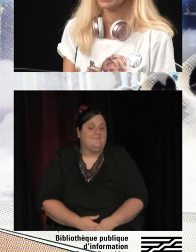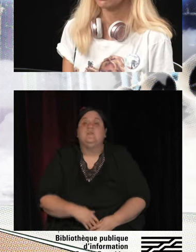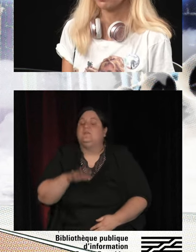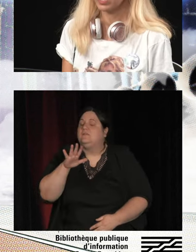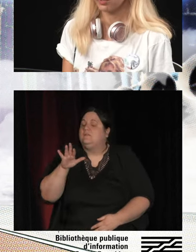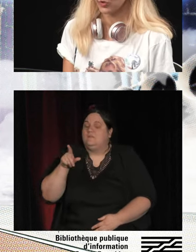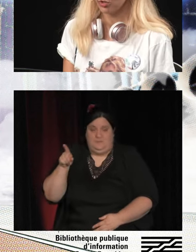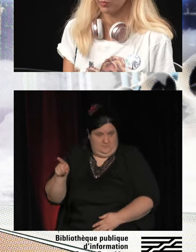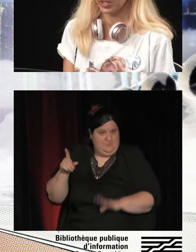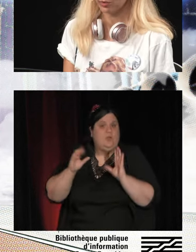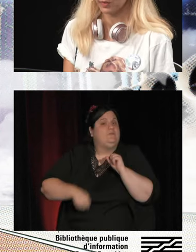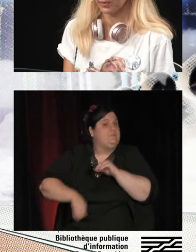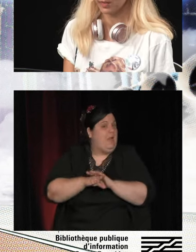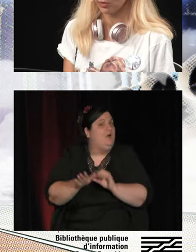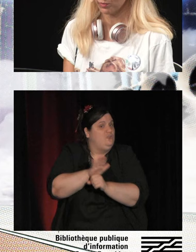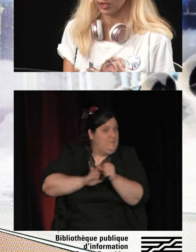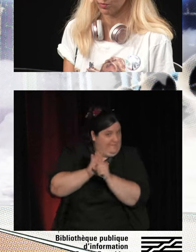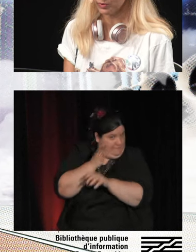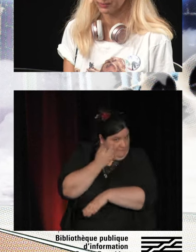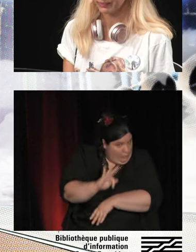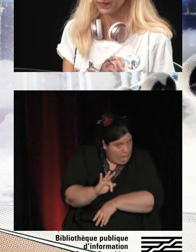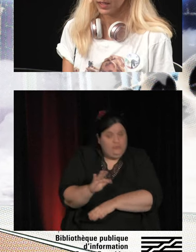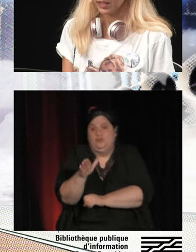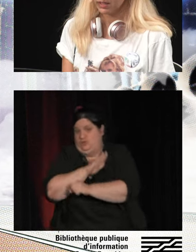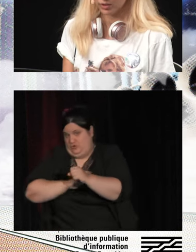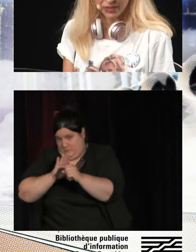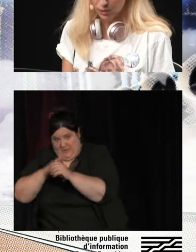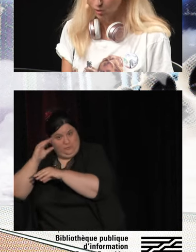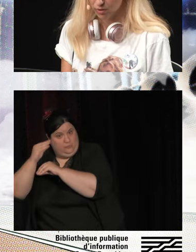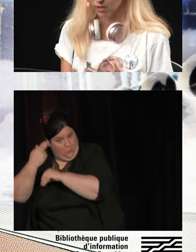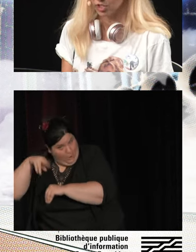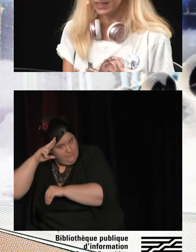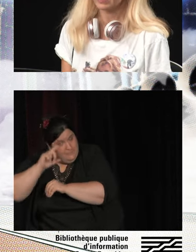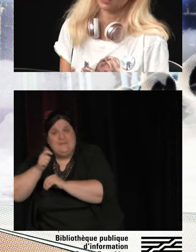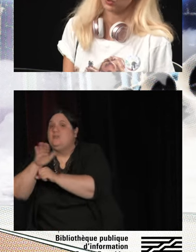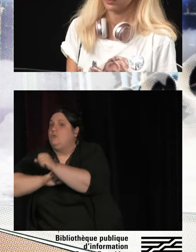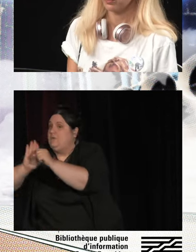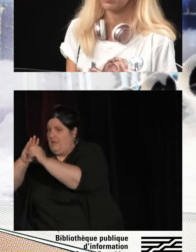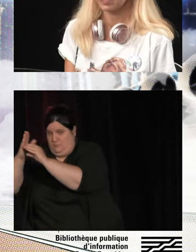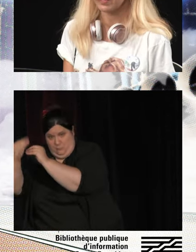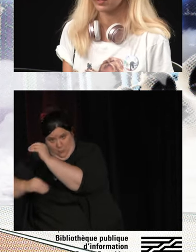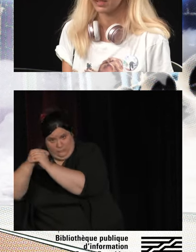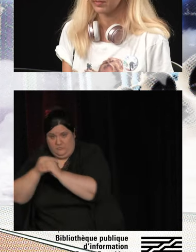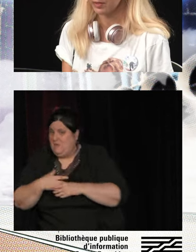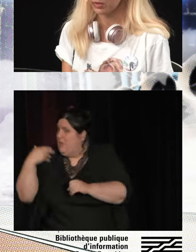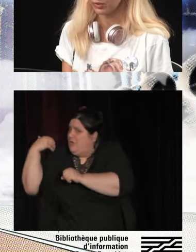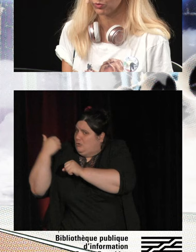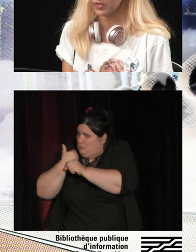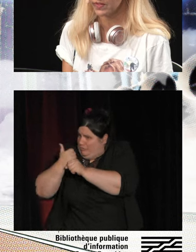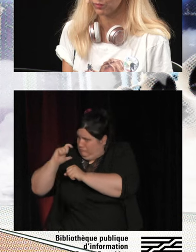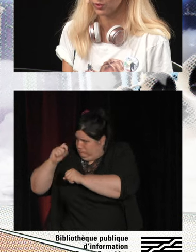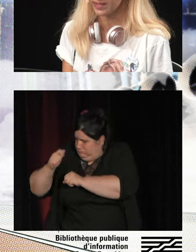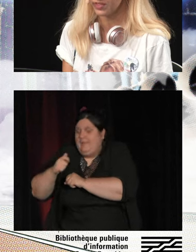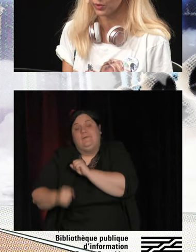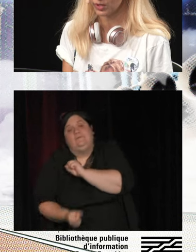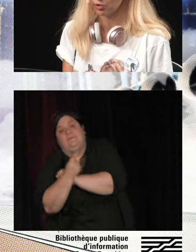Donc championnat de France, puis championnat d'Europe, et puis championnat du monde, qui a eu lieu chaque année, alors sauf en 2020, parce que bah, évidemment, on a tous